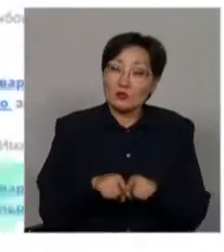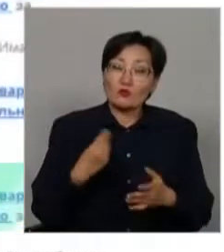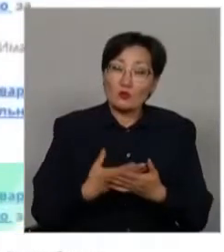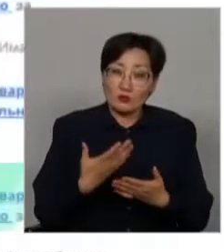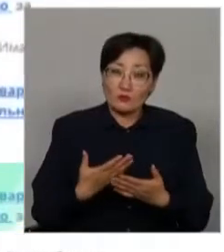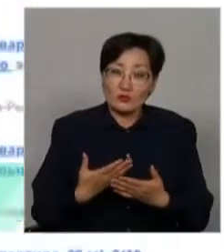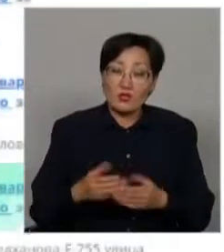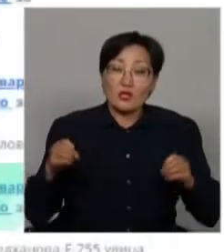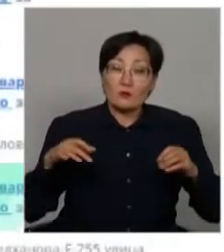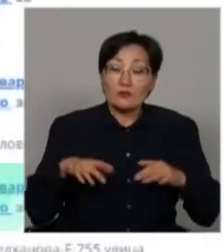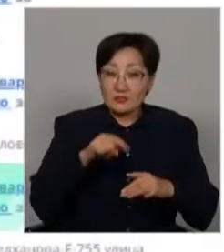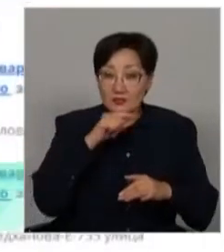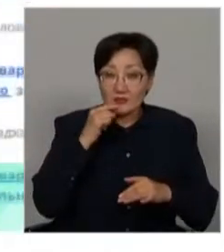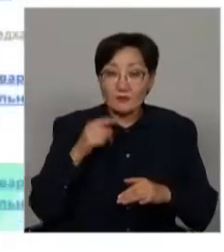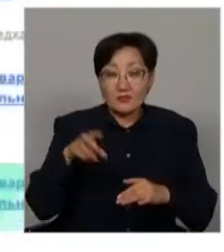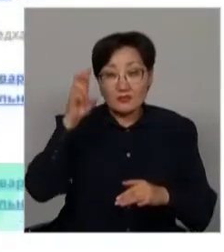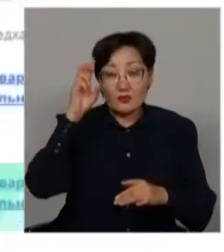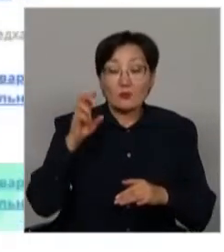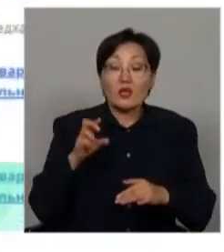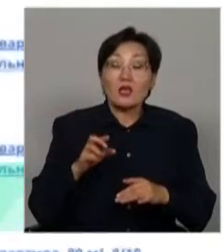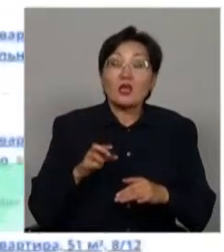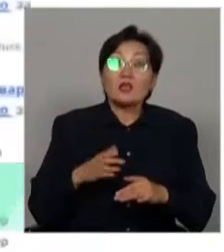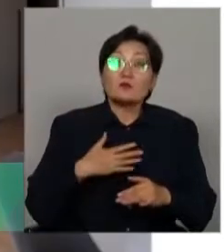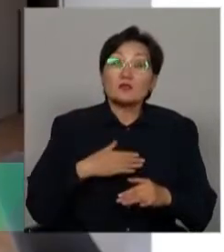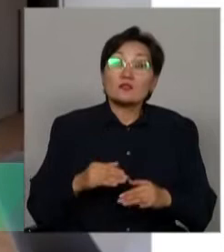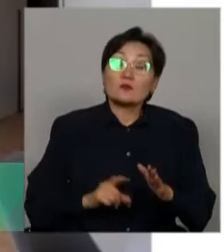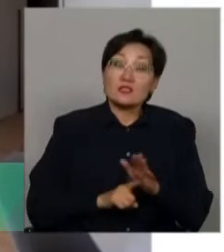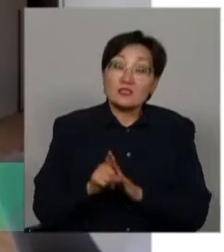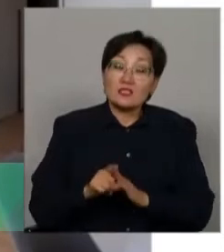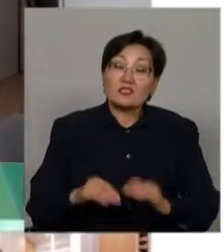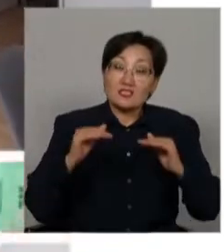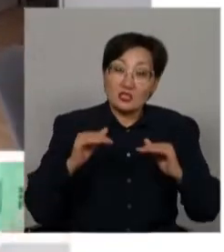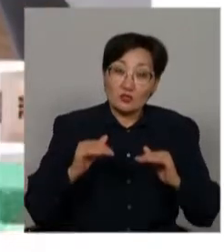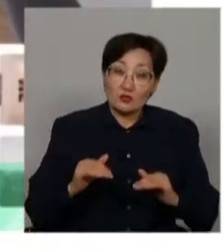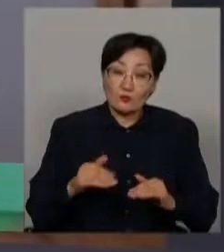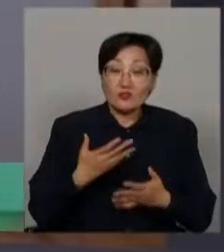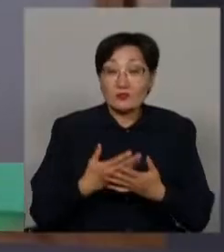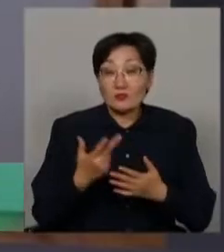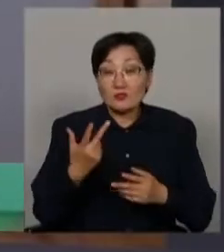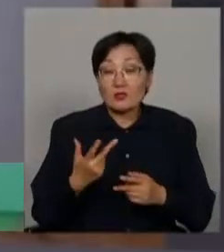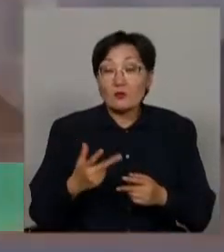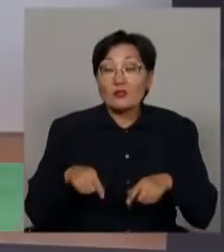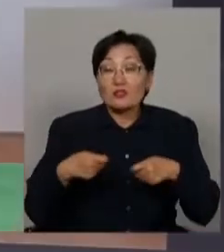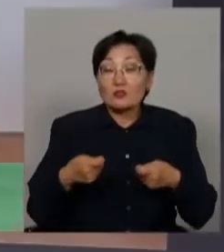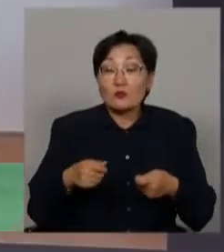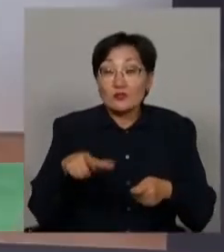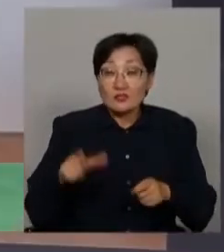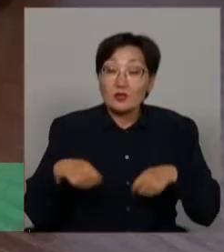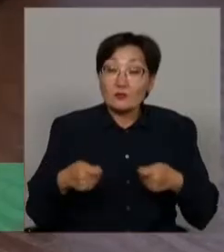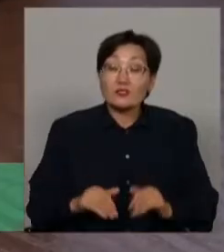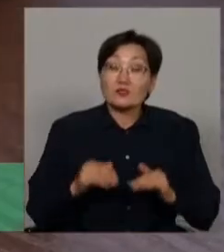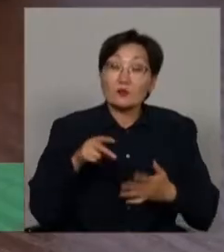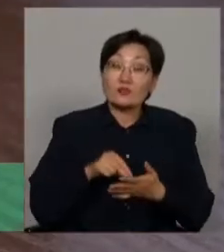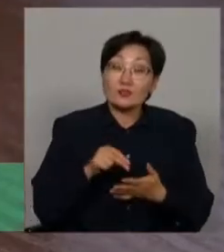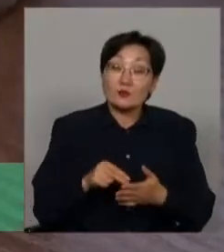после оттока иностранцев в третьи страны цены на аренду жилья в нашей стране начали заметно снижаться. Около трети арендодателей поняли, что завышенная